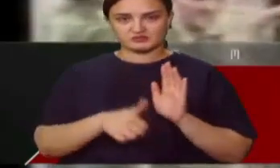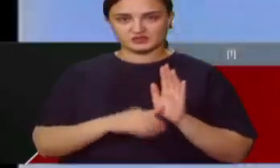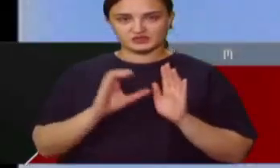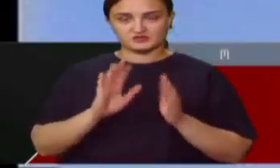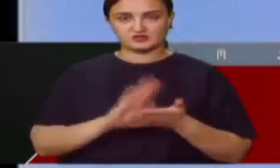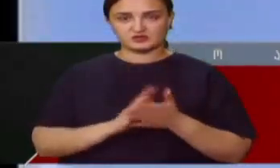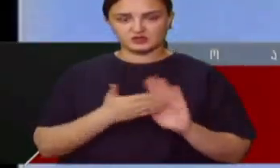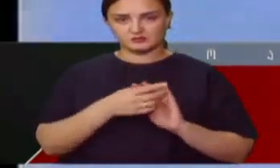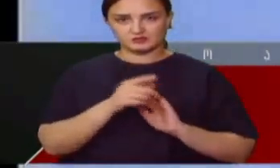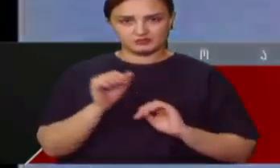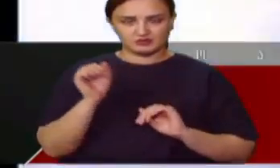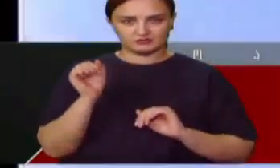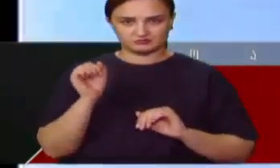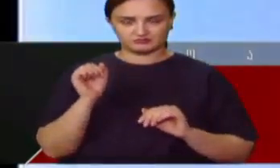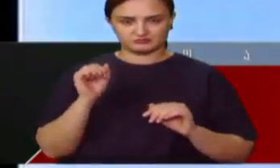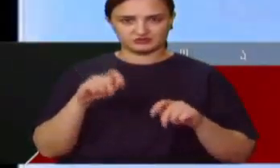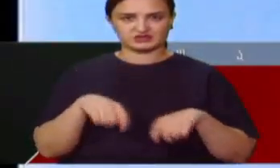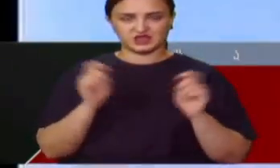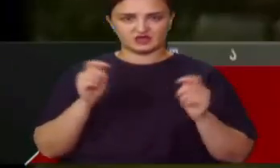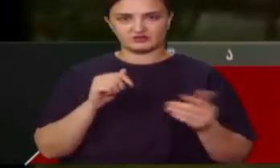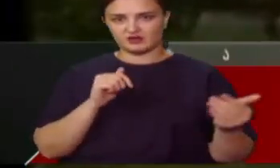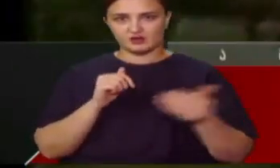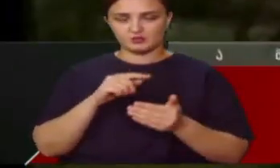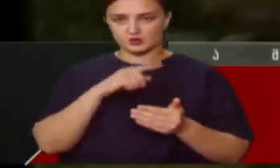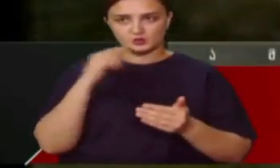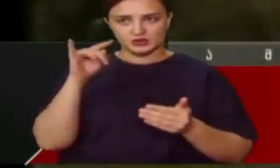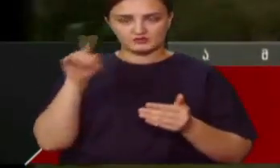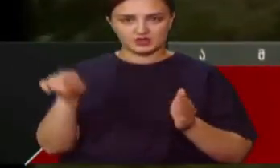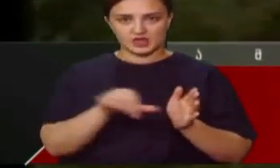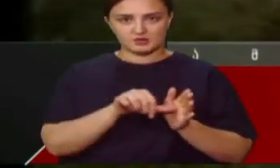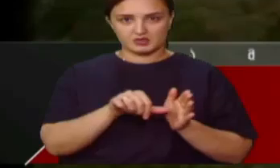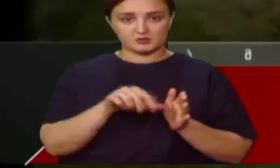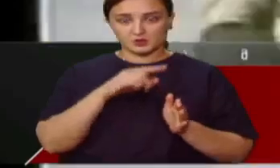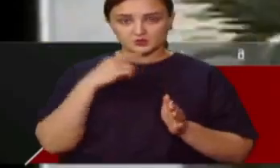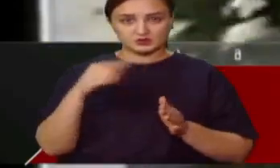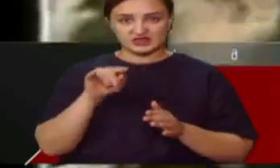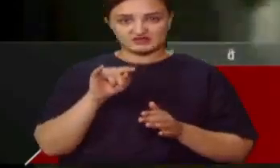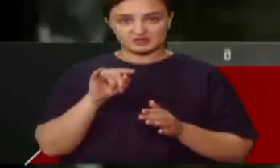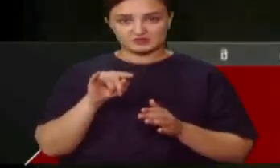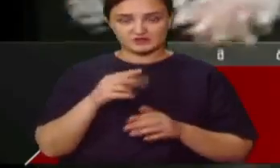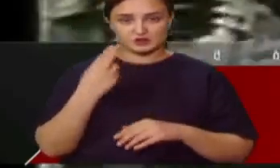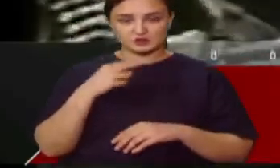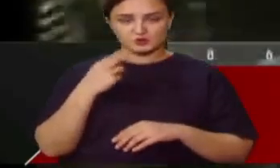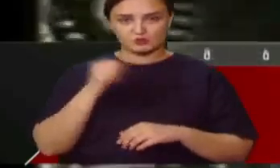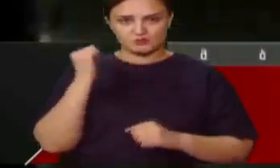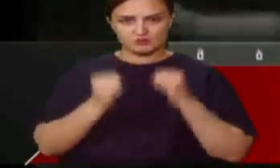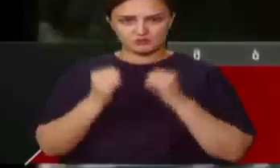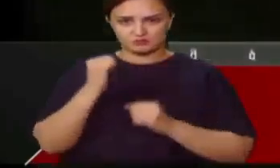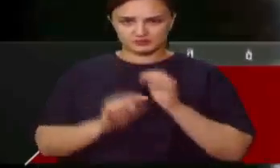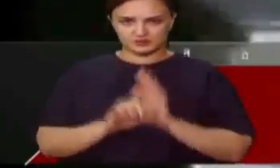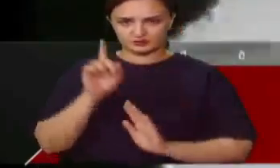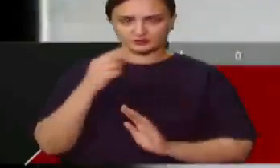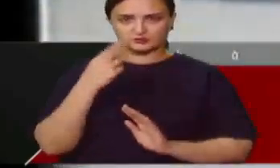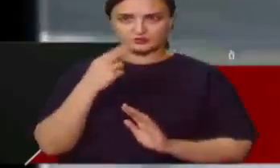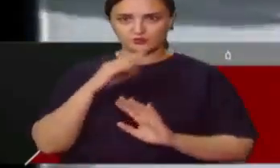სექტემბერს შეთანხმება დაარღვიეს და შეტევაზე გადავიდნენ. მათ რუსული ავიაცია ეხმარებოდა. რუსულმა თვითფრინავებმა სოხუმის დაბომბვა დაიწყეს.